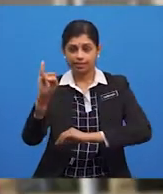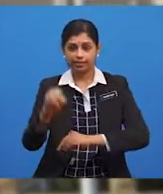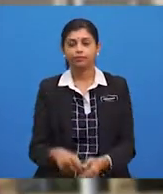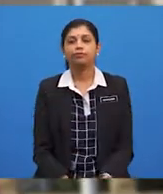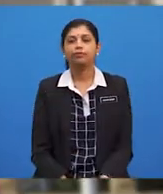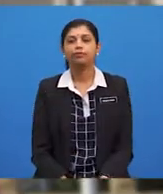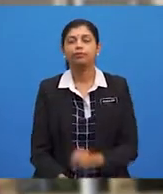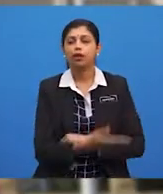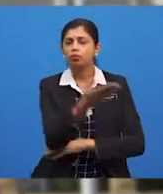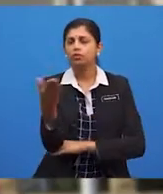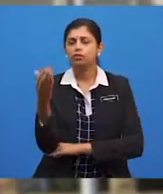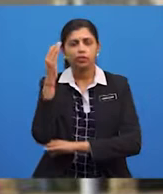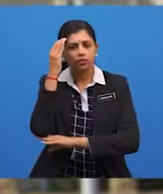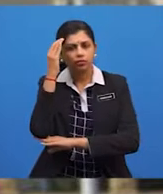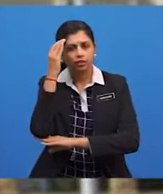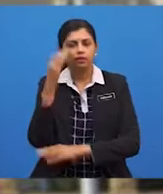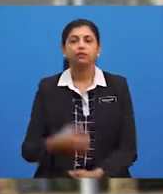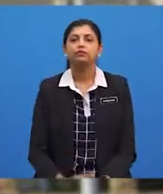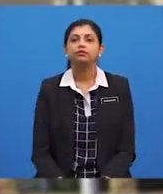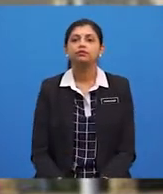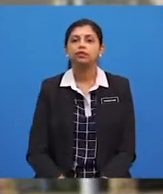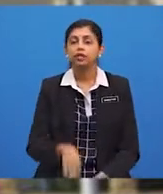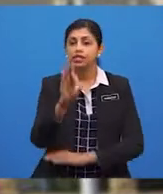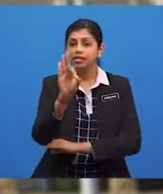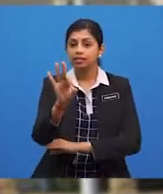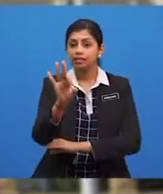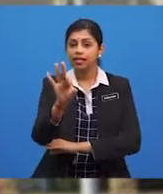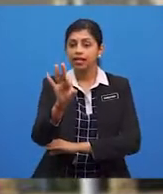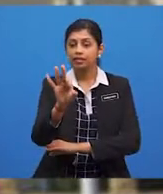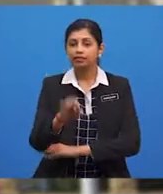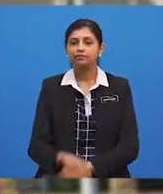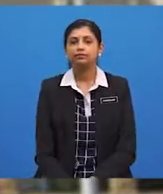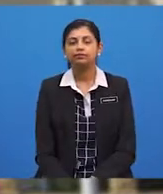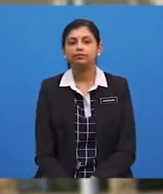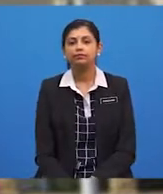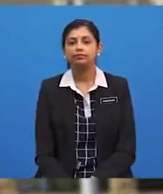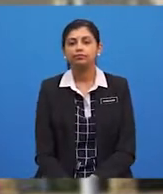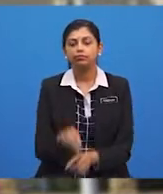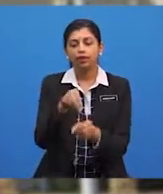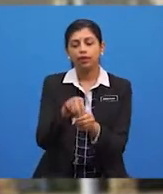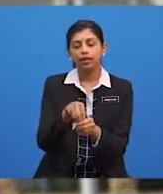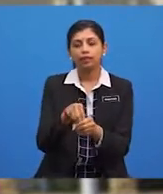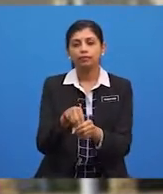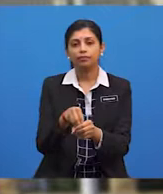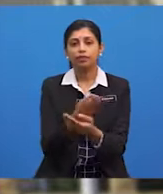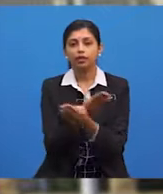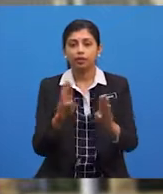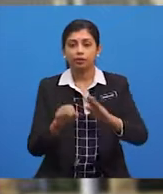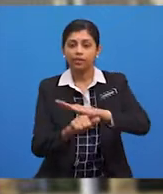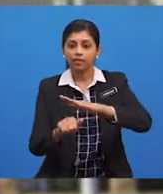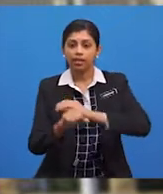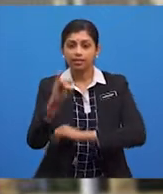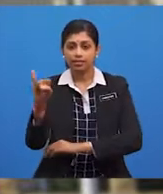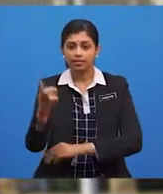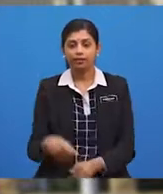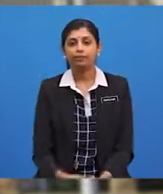Tahukah kamu bahawasanya terdapat 9 perkara yang terkandung di bawah kebebasan asasi?